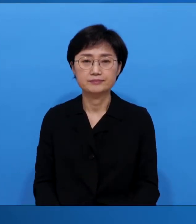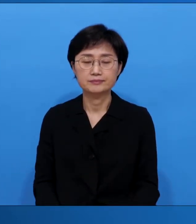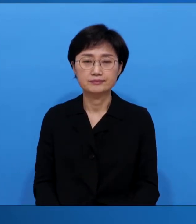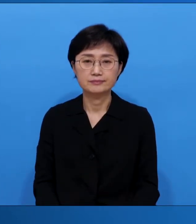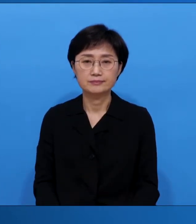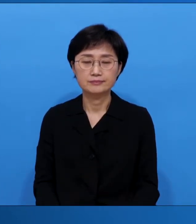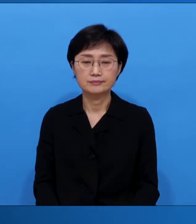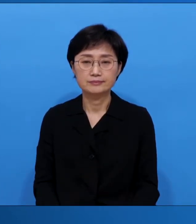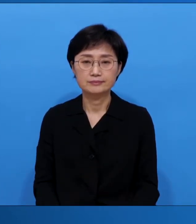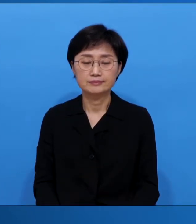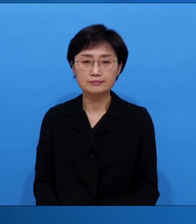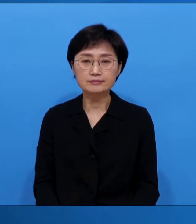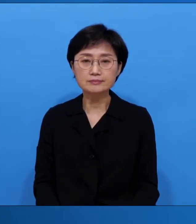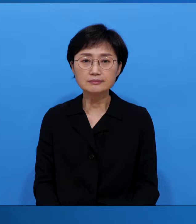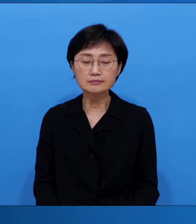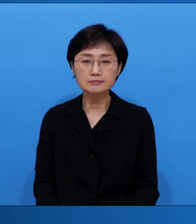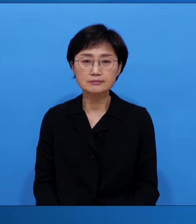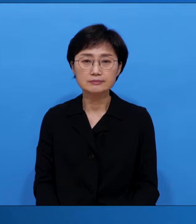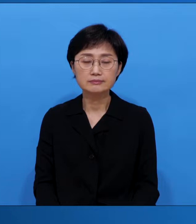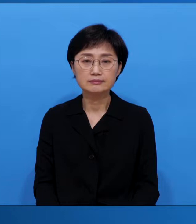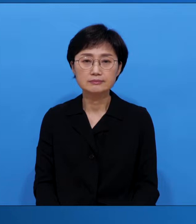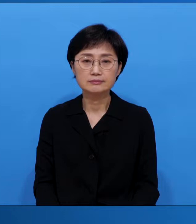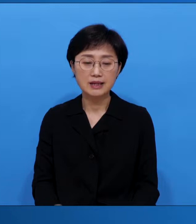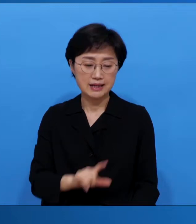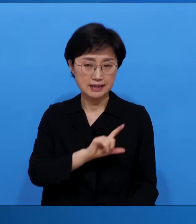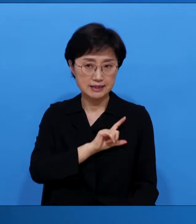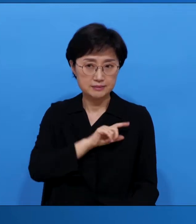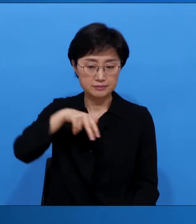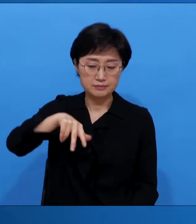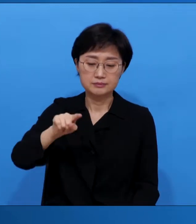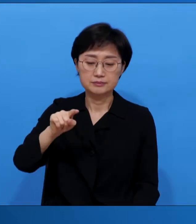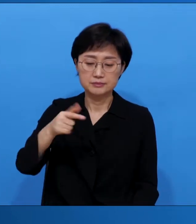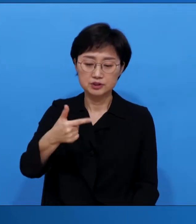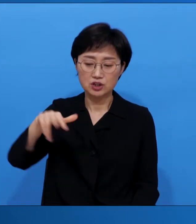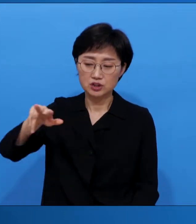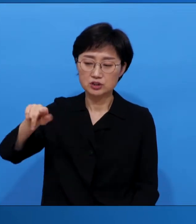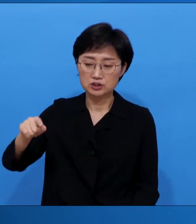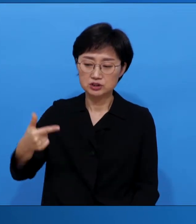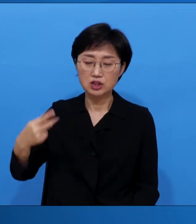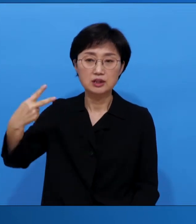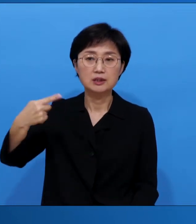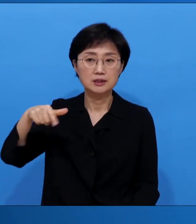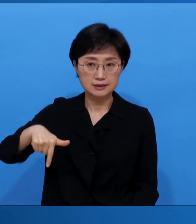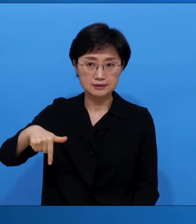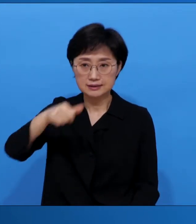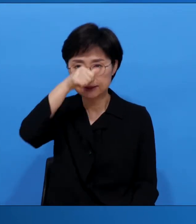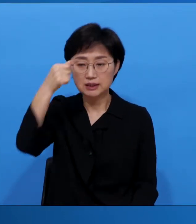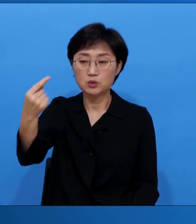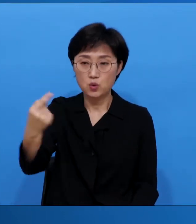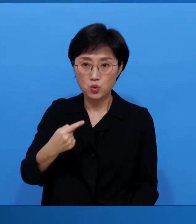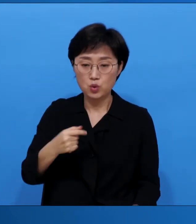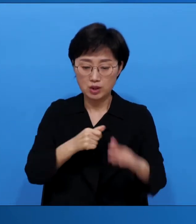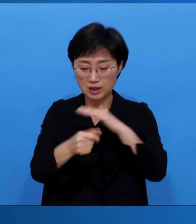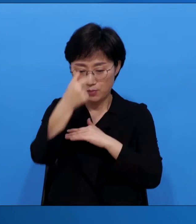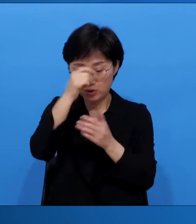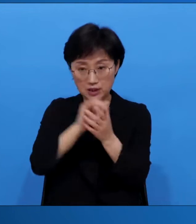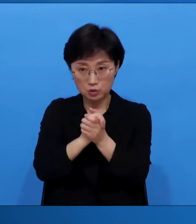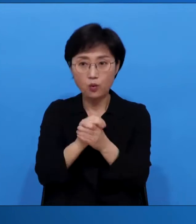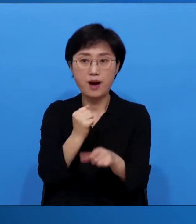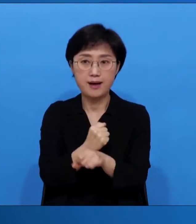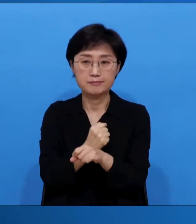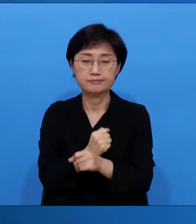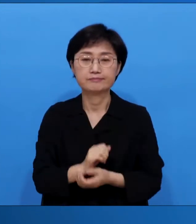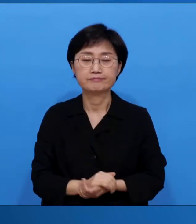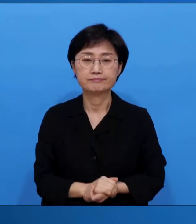아멘. 점점득 장로님 기도해 인도해 주겠습니다. Elder Chun Jamduk will lead us in prayer at this